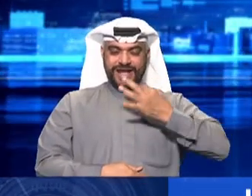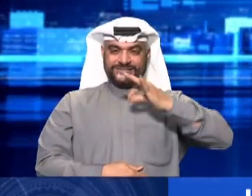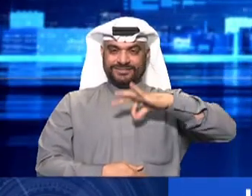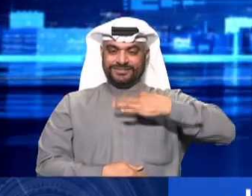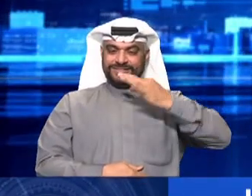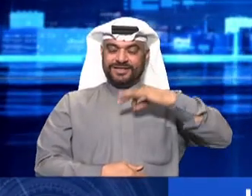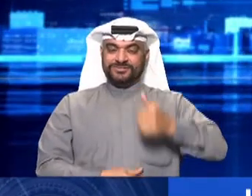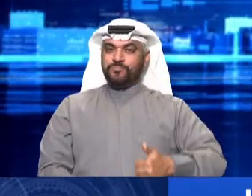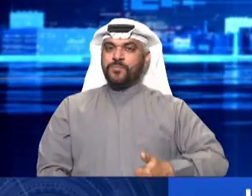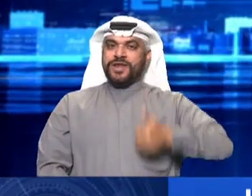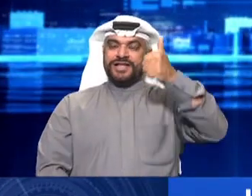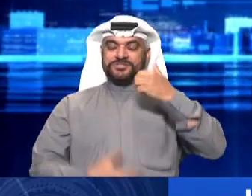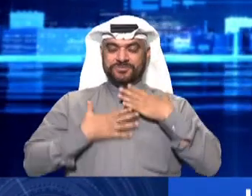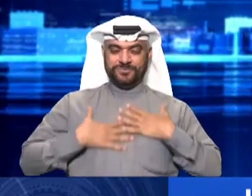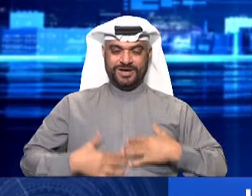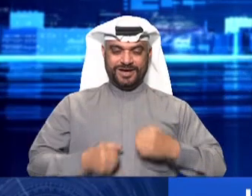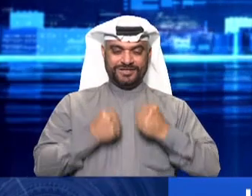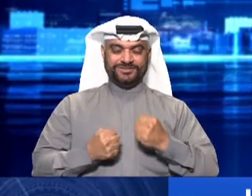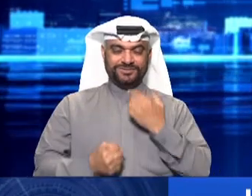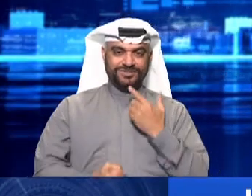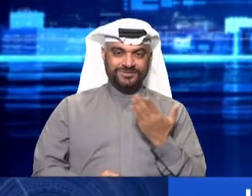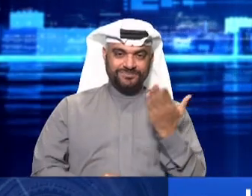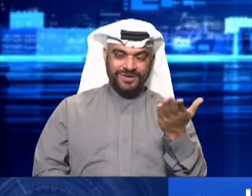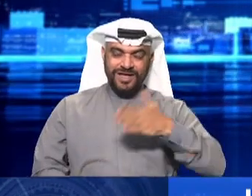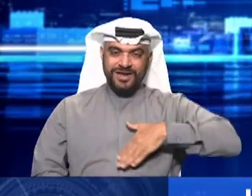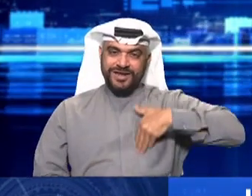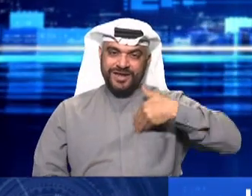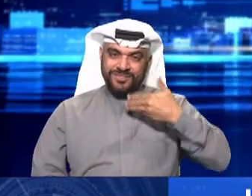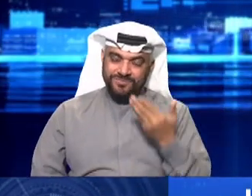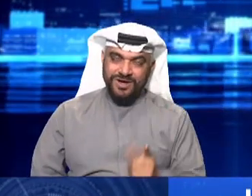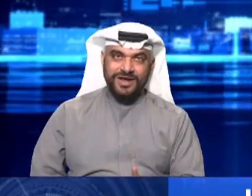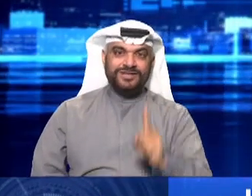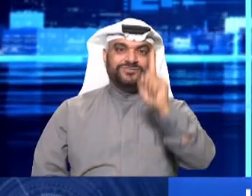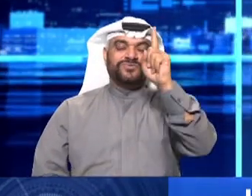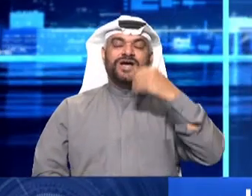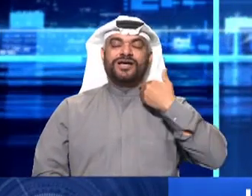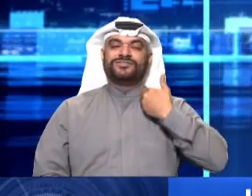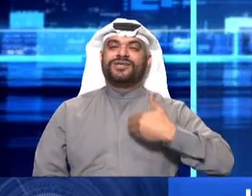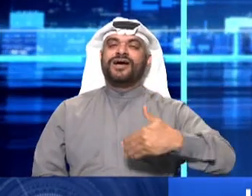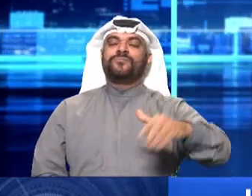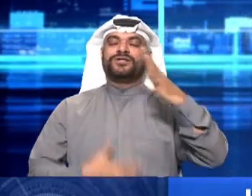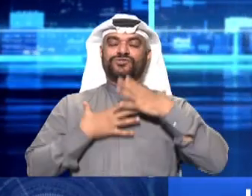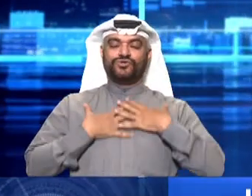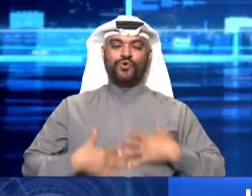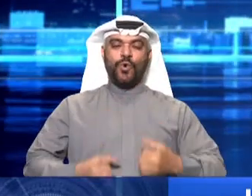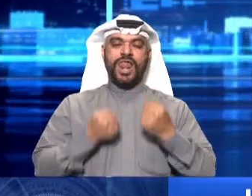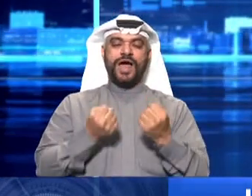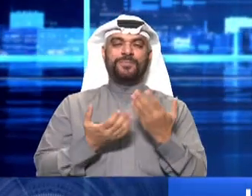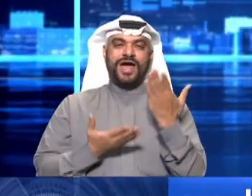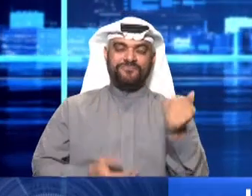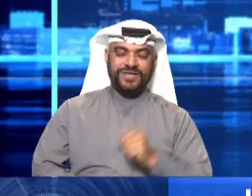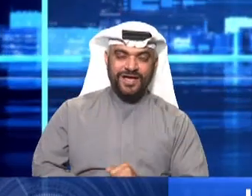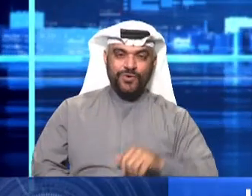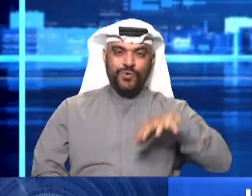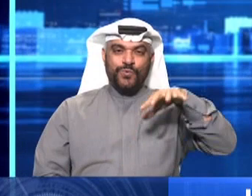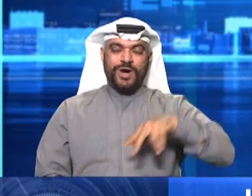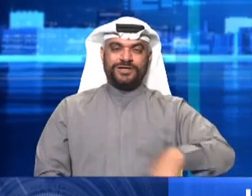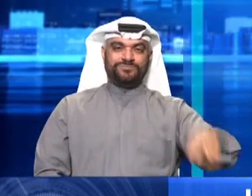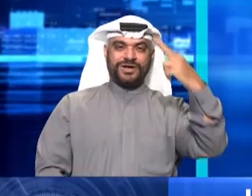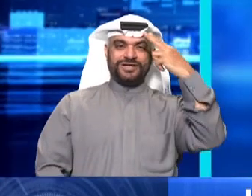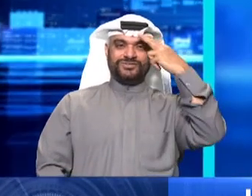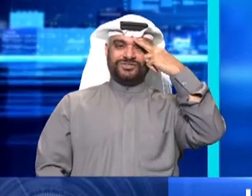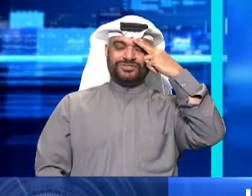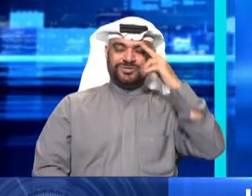التي أجراها سموه، راجيا سموه من المولى عز وجل أن يديم عليه دوام الصحة تمام العافية